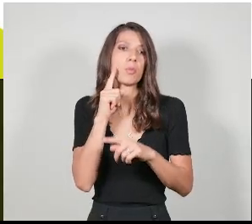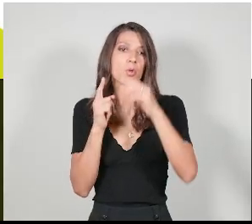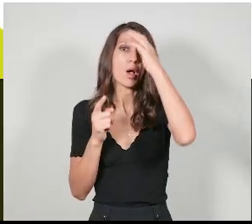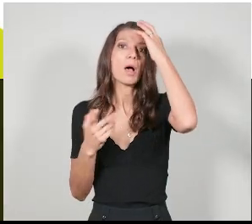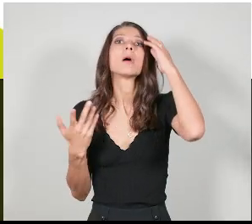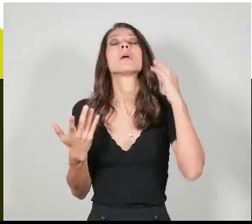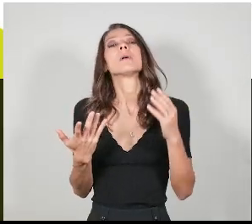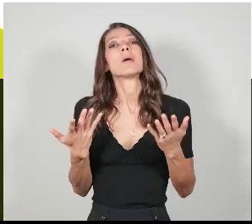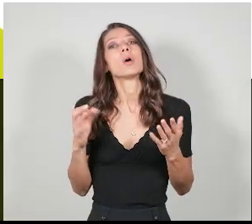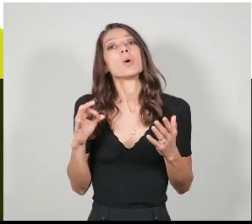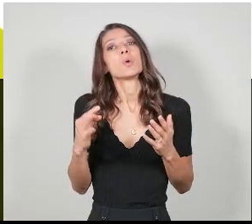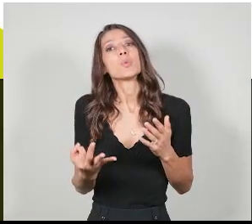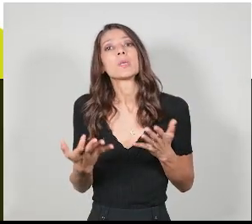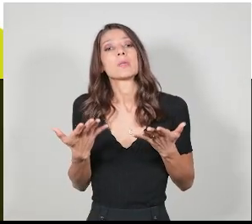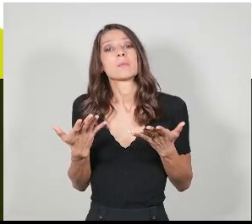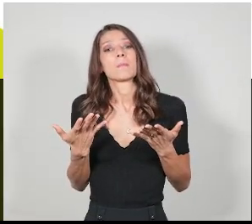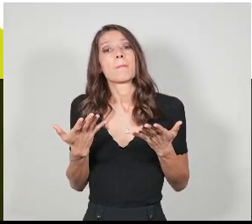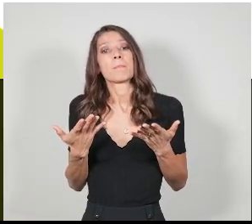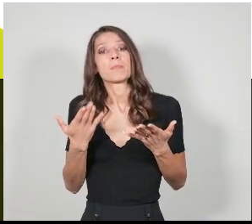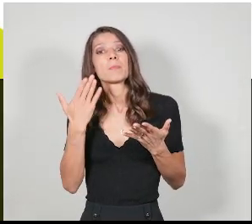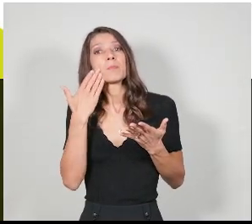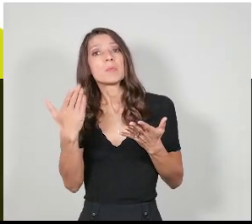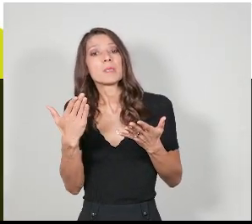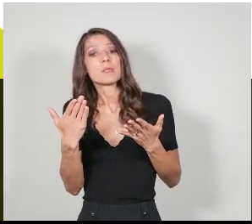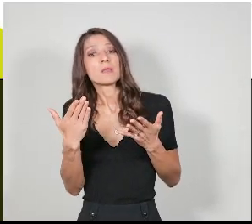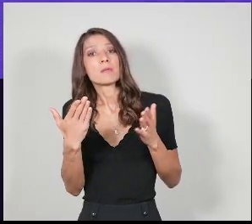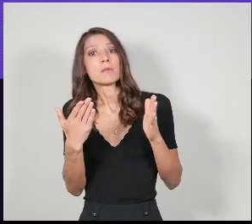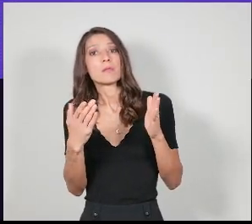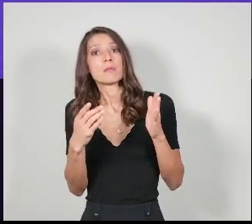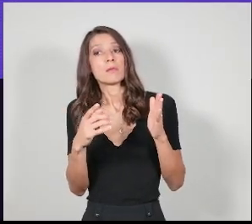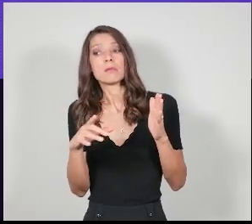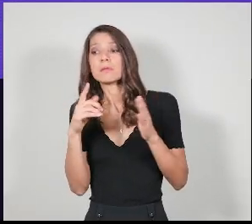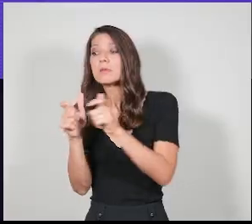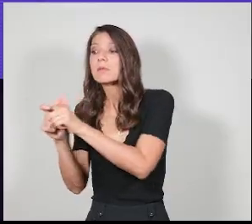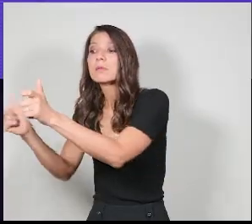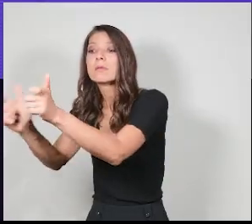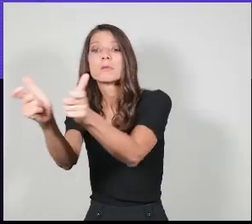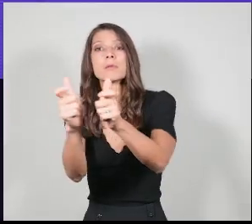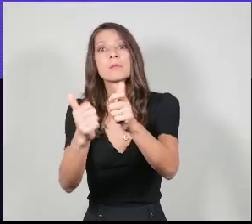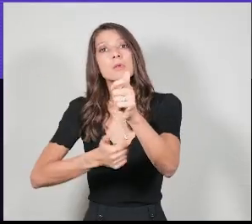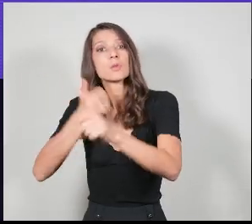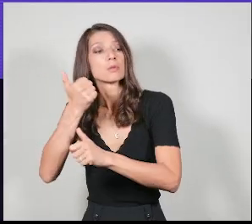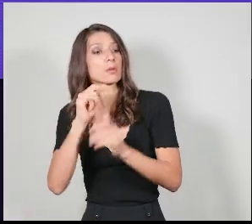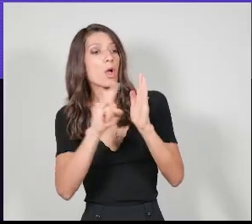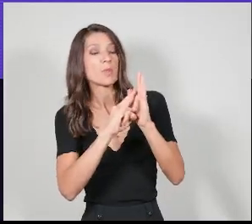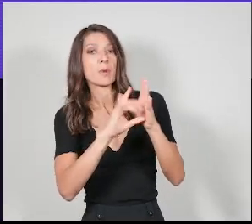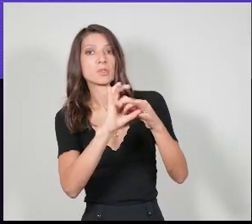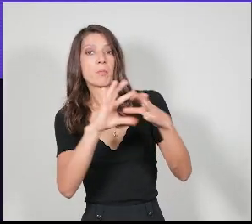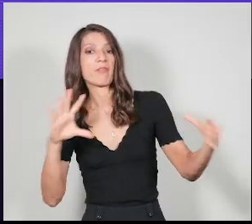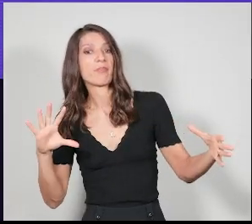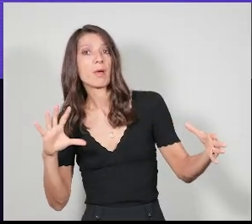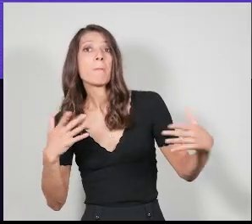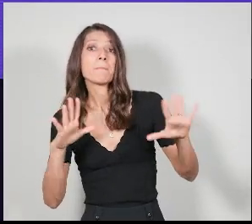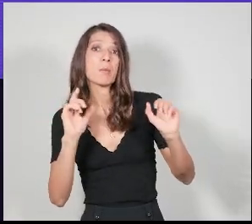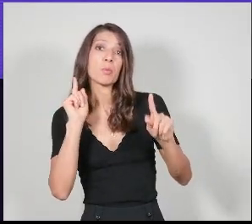la MDPH finalement, la MDPH perd une part de ce qu'elle a aujourd'hui, mais on peut aussi imaginer que la MDPH aura un rôle recentré